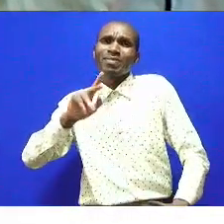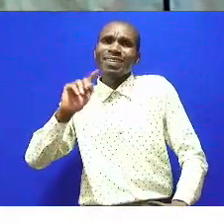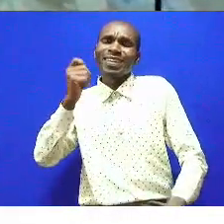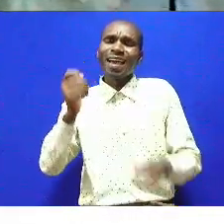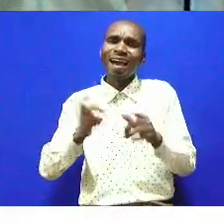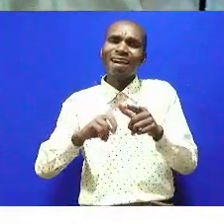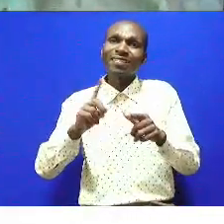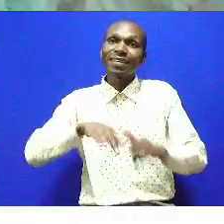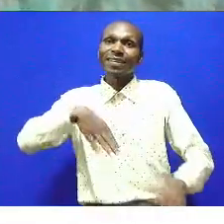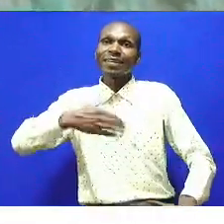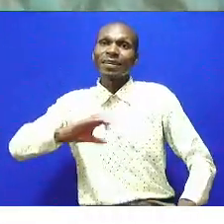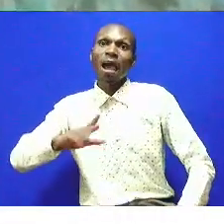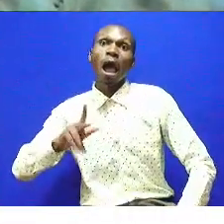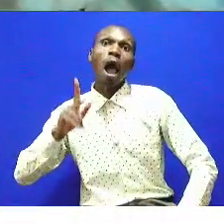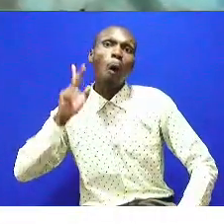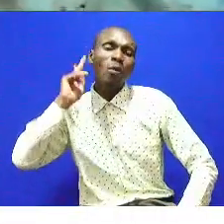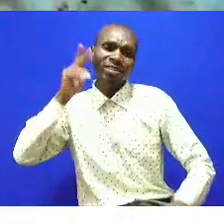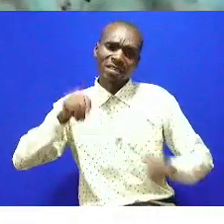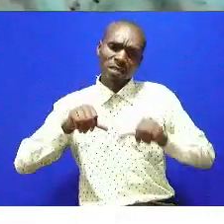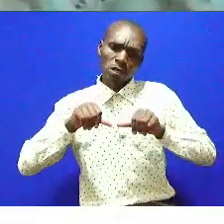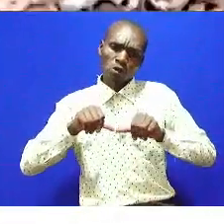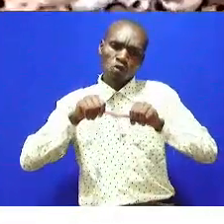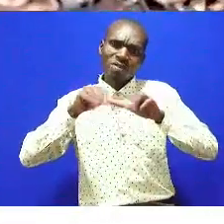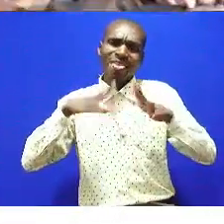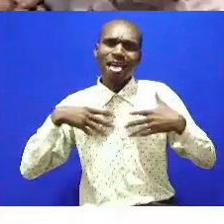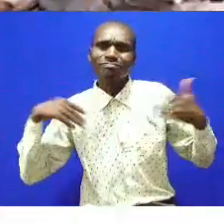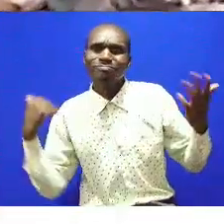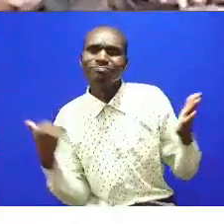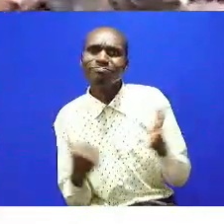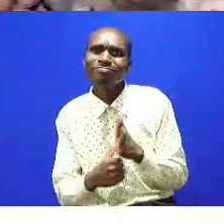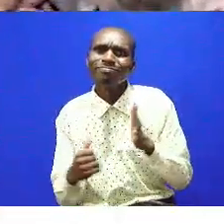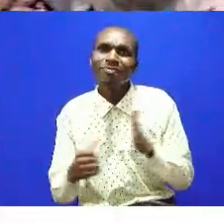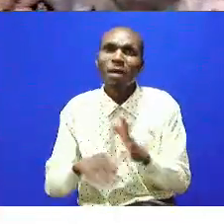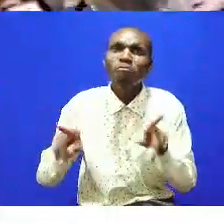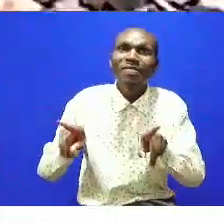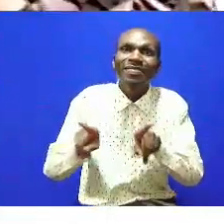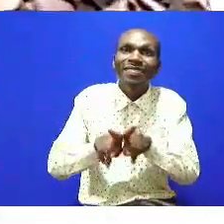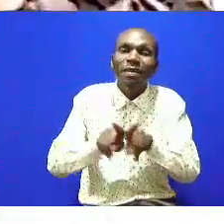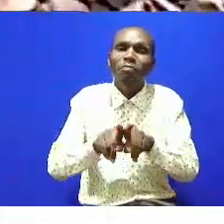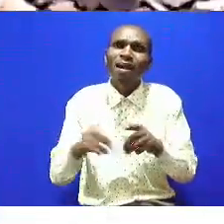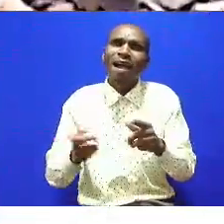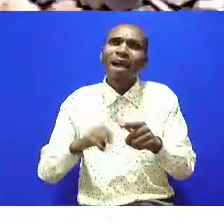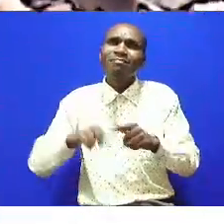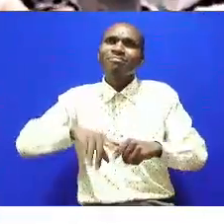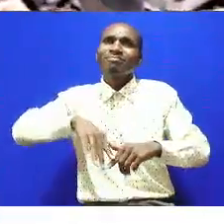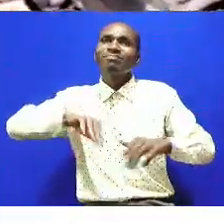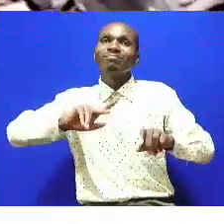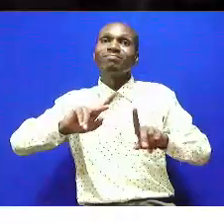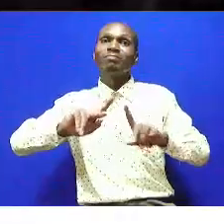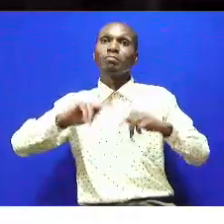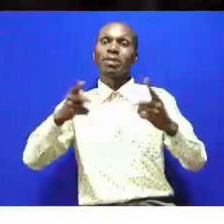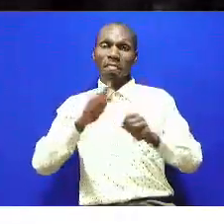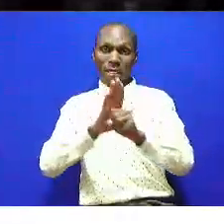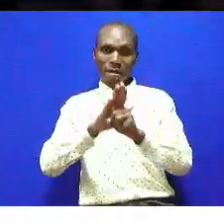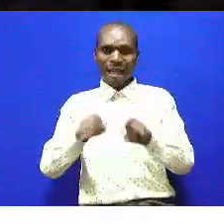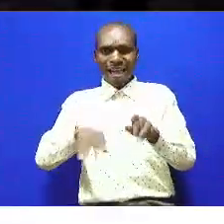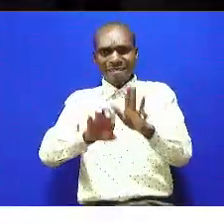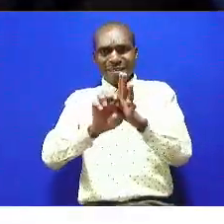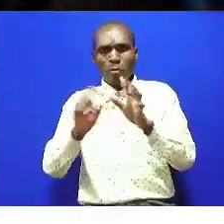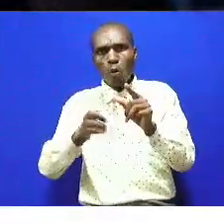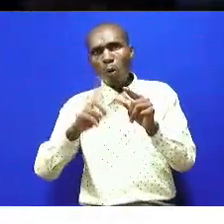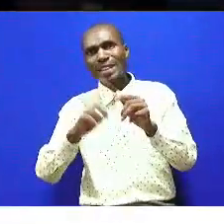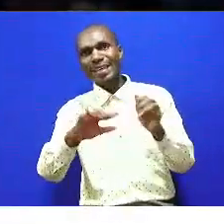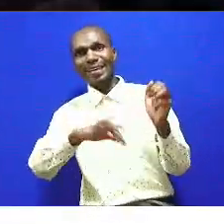e county ya Kisii egendrete kubwatwa no muchando yoyo bono ase chitauni au au na sensemo ya